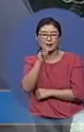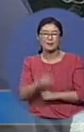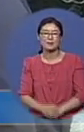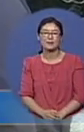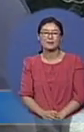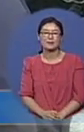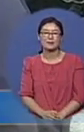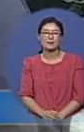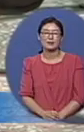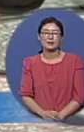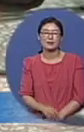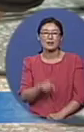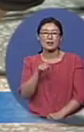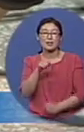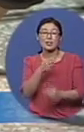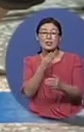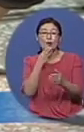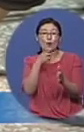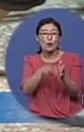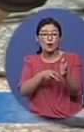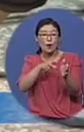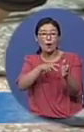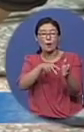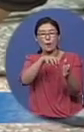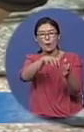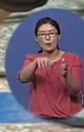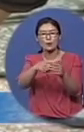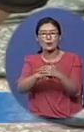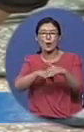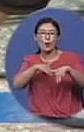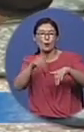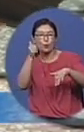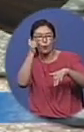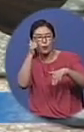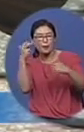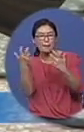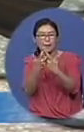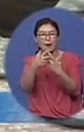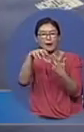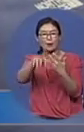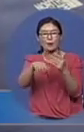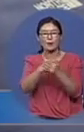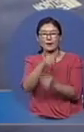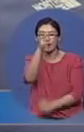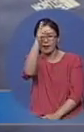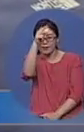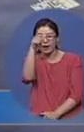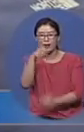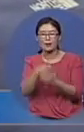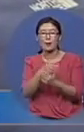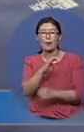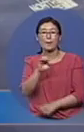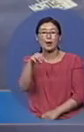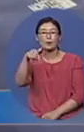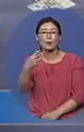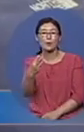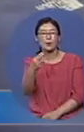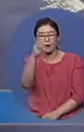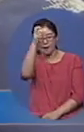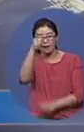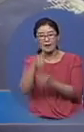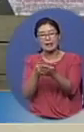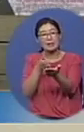서울지방경찰청은 서울역 등 주요 노숙인 밀집지역 주변 경찰 지구대 또는 파출소에 전담